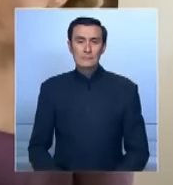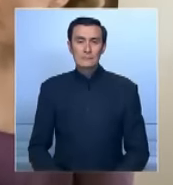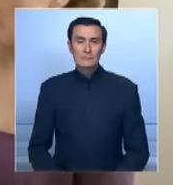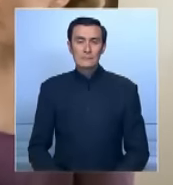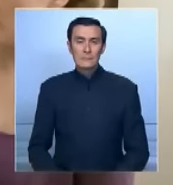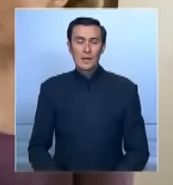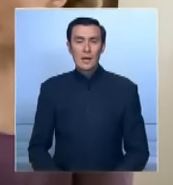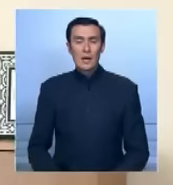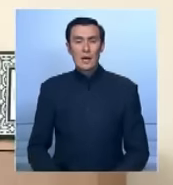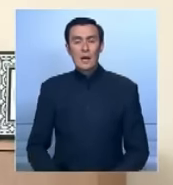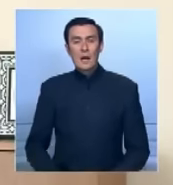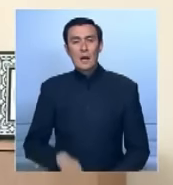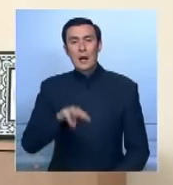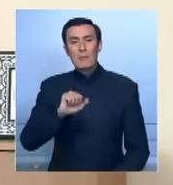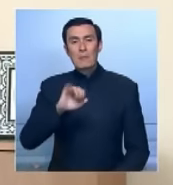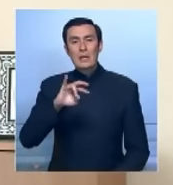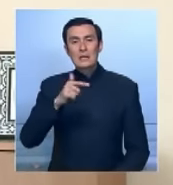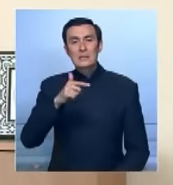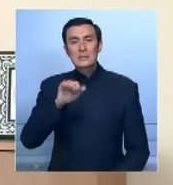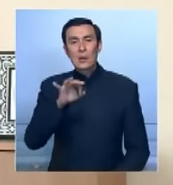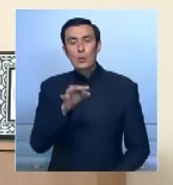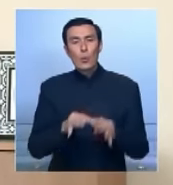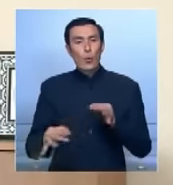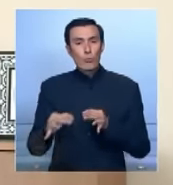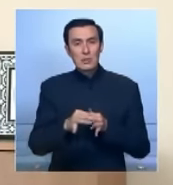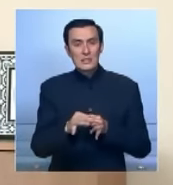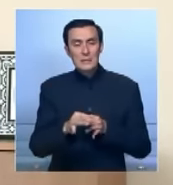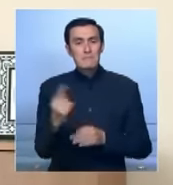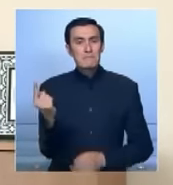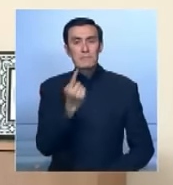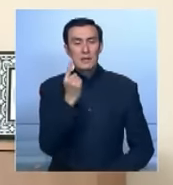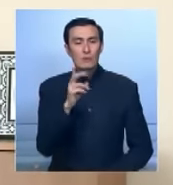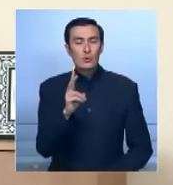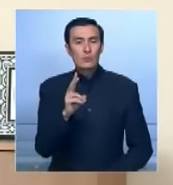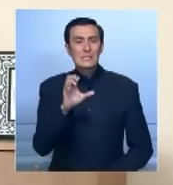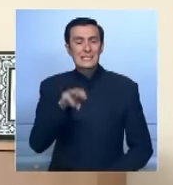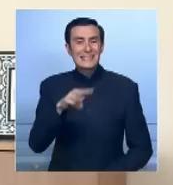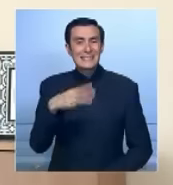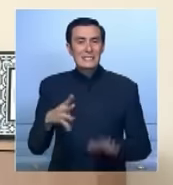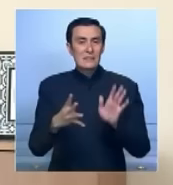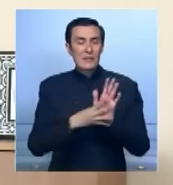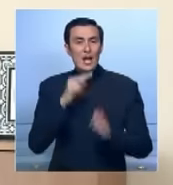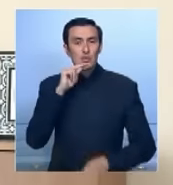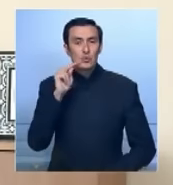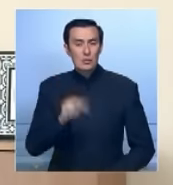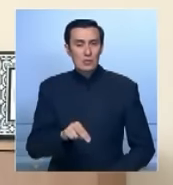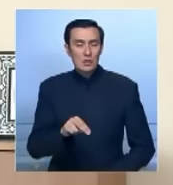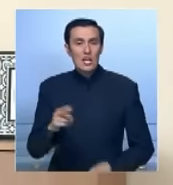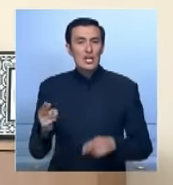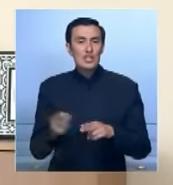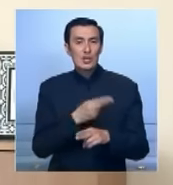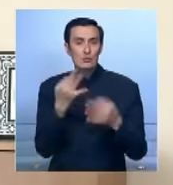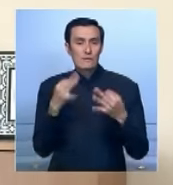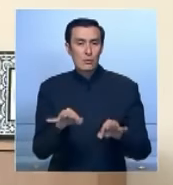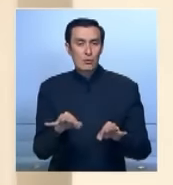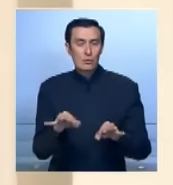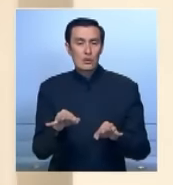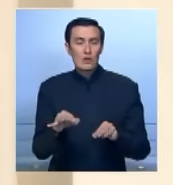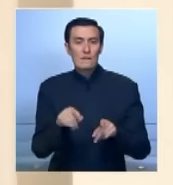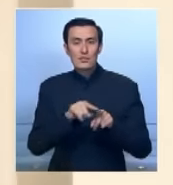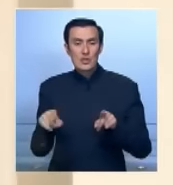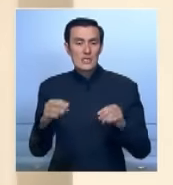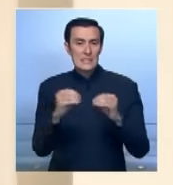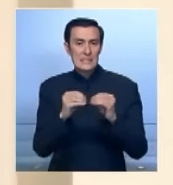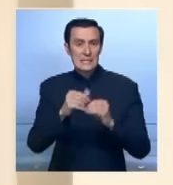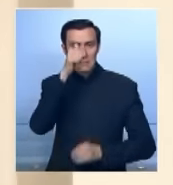В Мангыстауской области первый человек, который по статье 139 осужден к лишению свободы сроком на 10